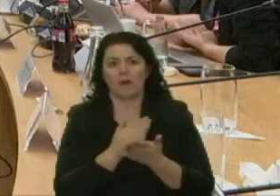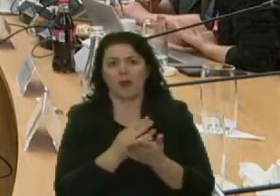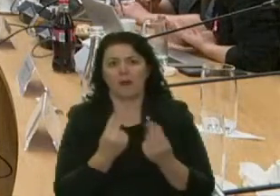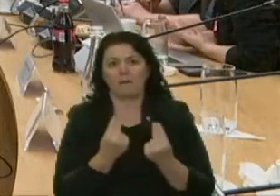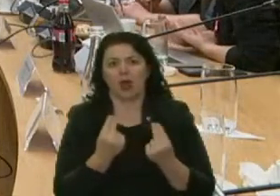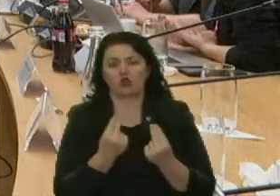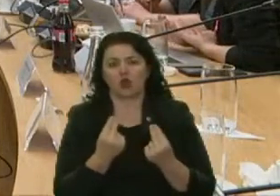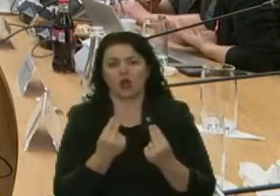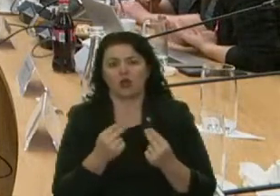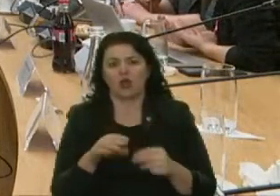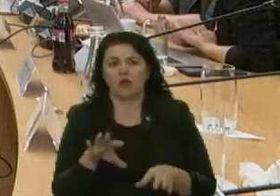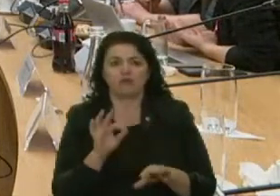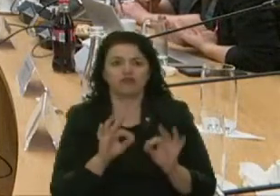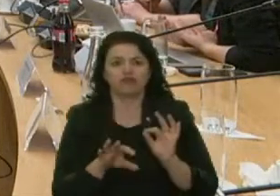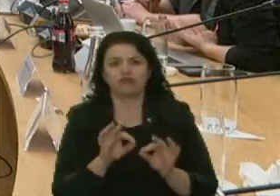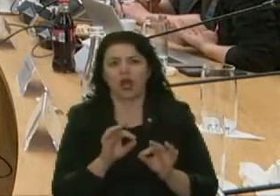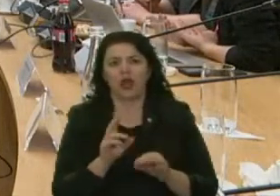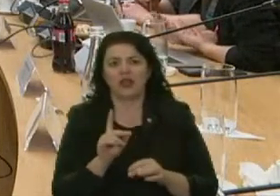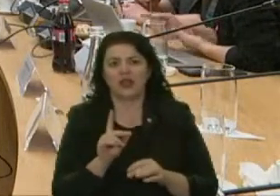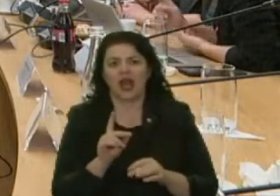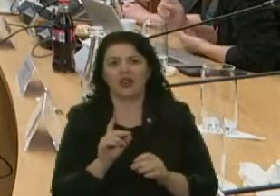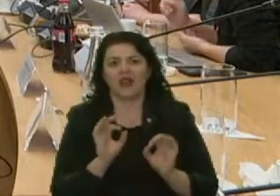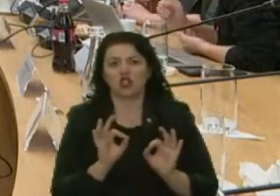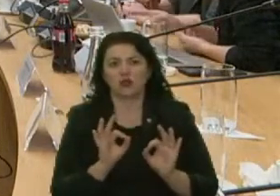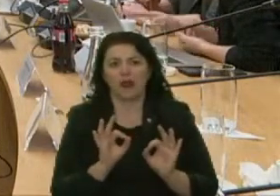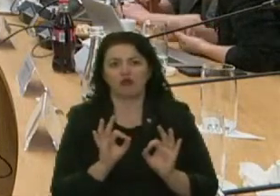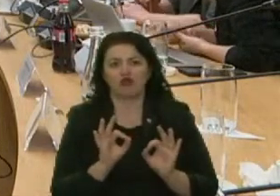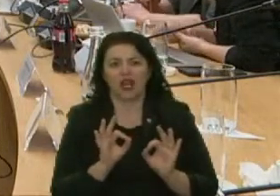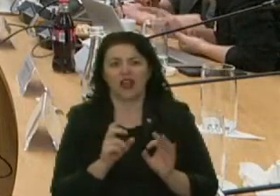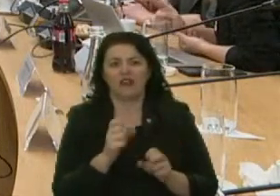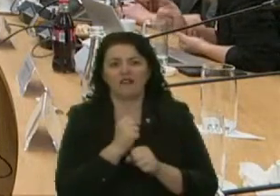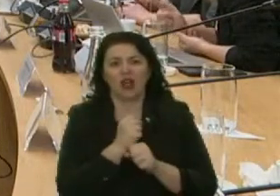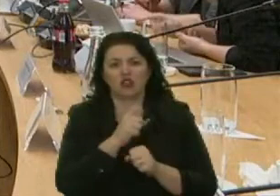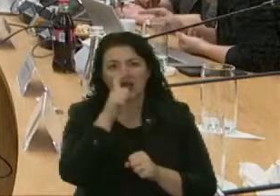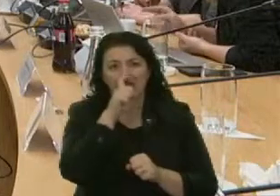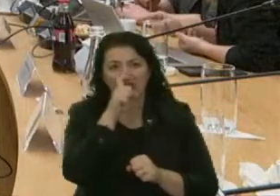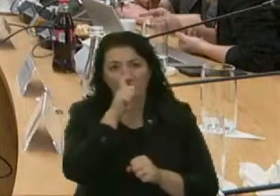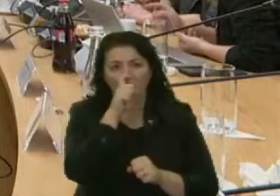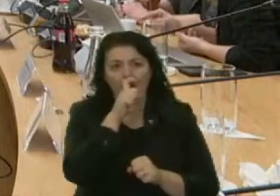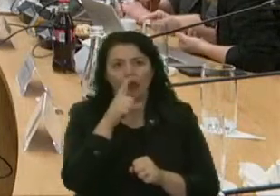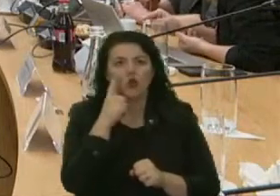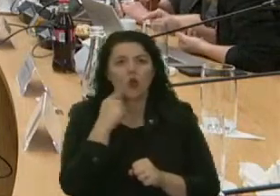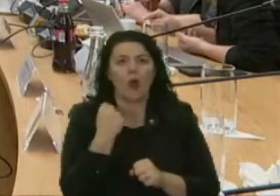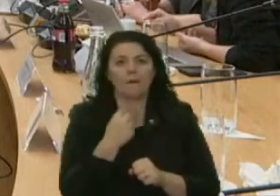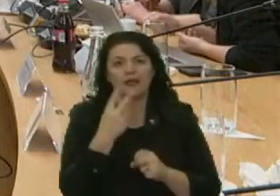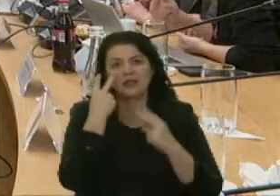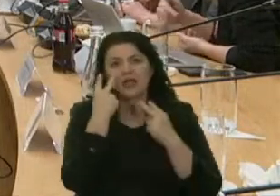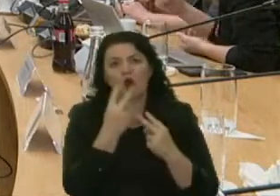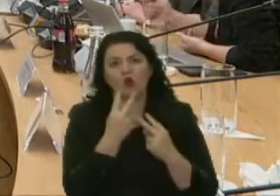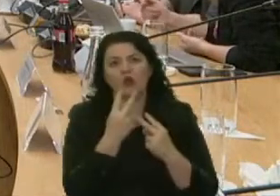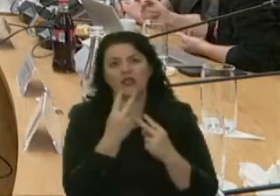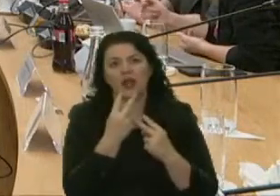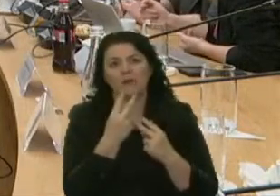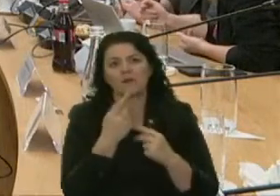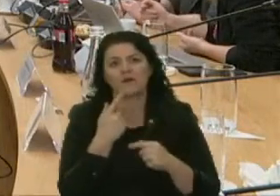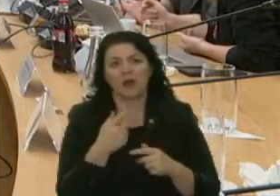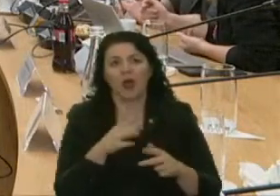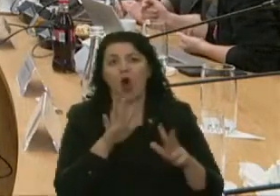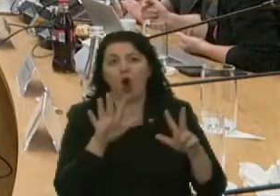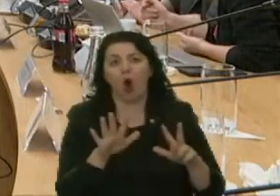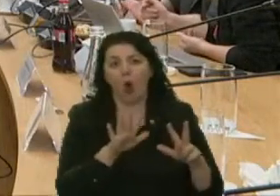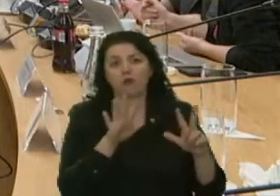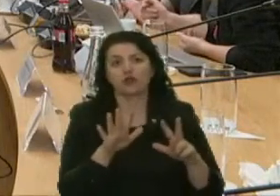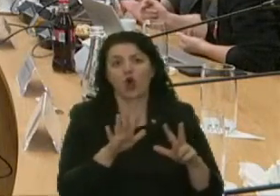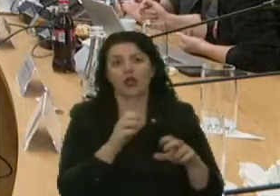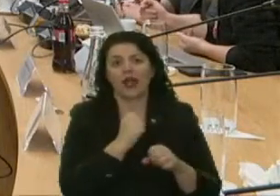găselniță așa cum am mai zis o Da îi faci niște speciali și le faci rău pentru că oamenii încep să se uite să vadă că și ei stau opt ore la